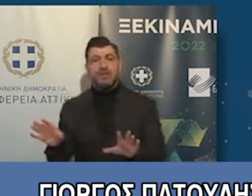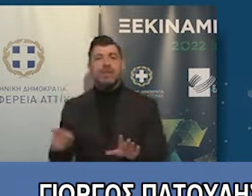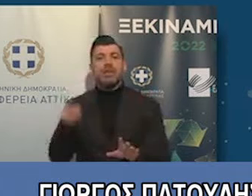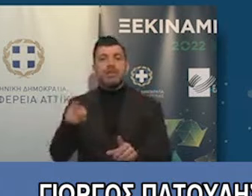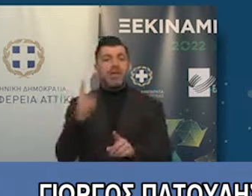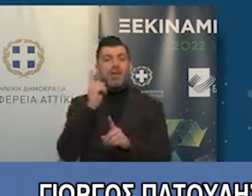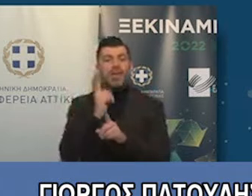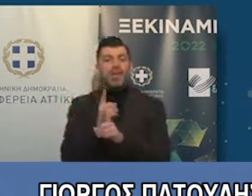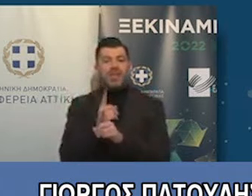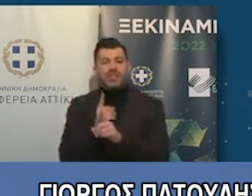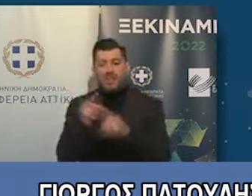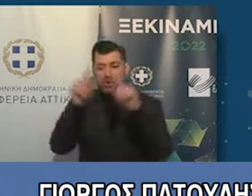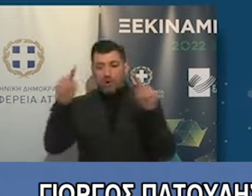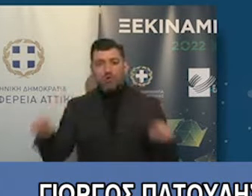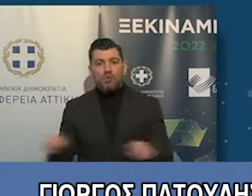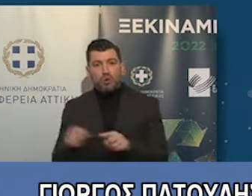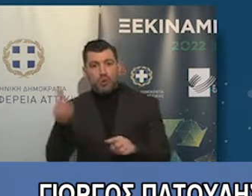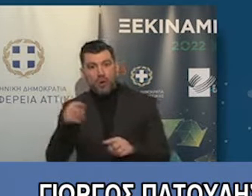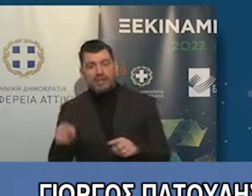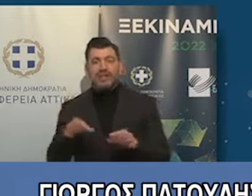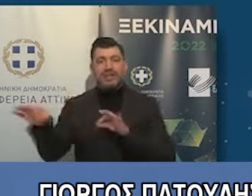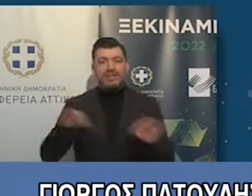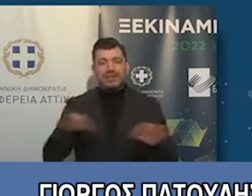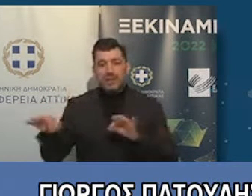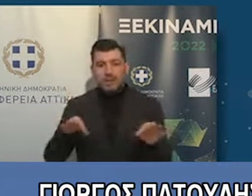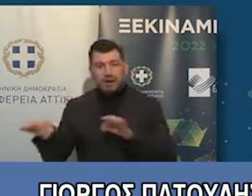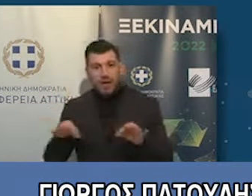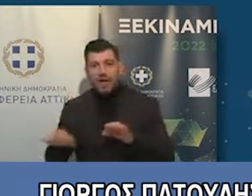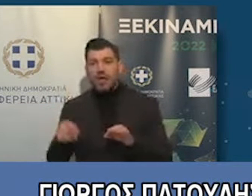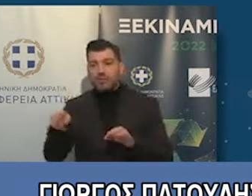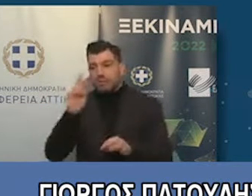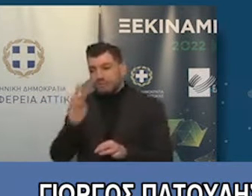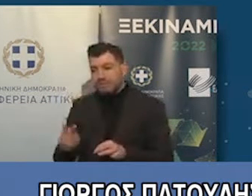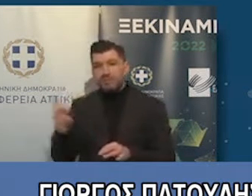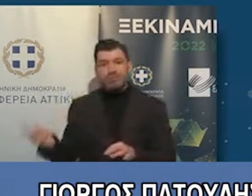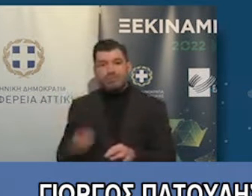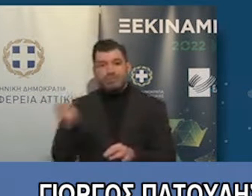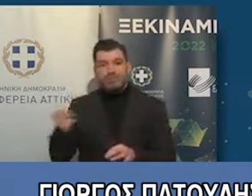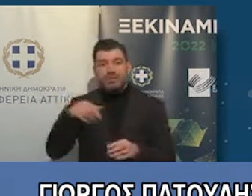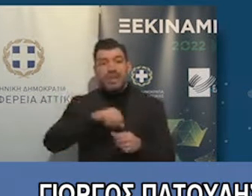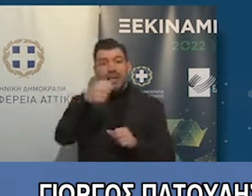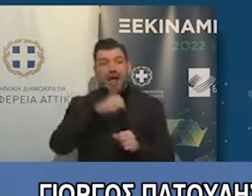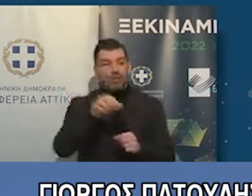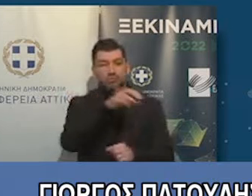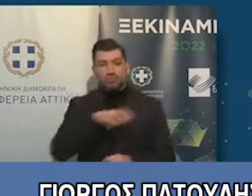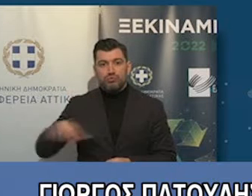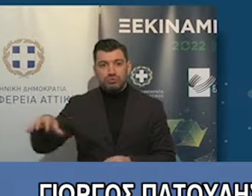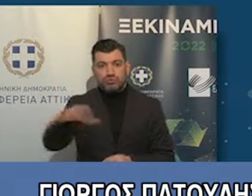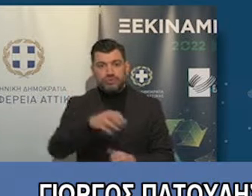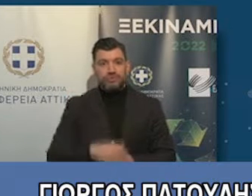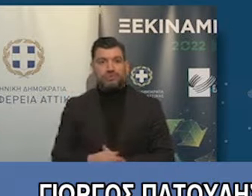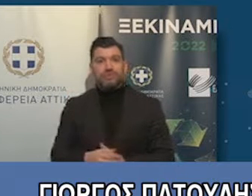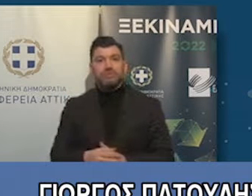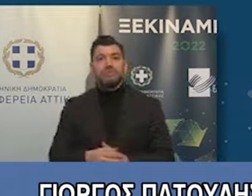διαχείρισης γωνιών ανακύκλωσης και συστημάτων επιφανειακών και υπογειοποιημένων κάδων, προμήθεια και εγκατάσταση